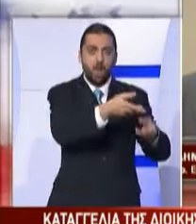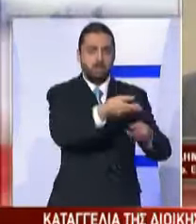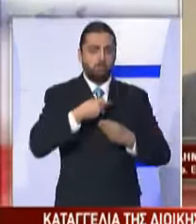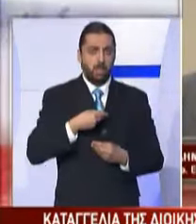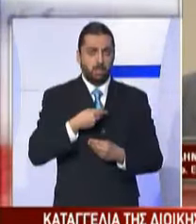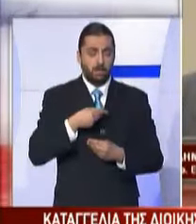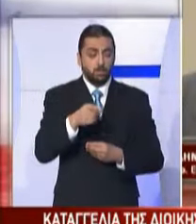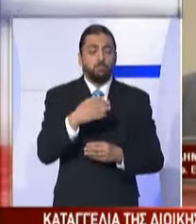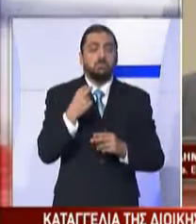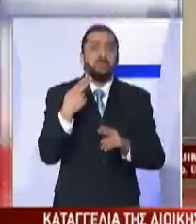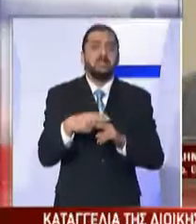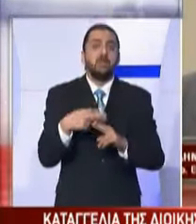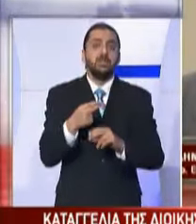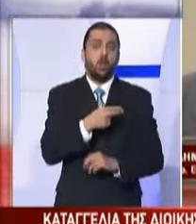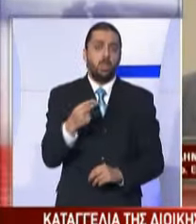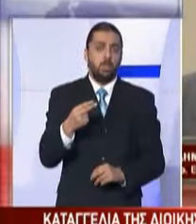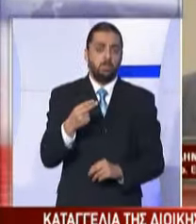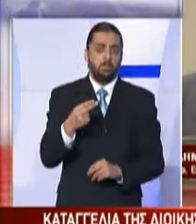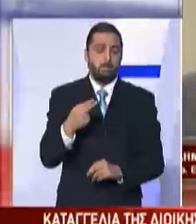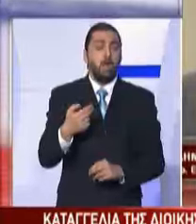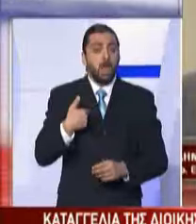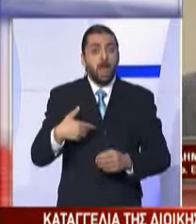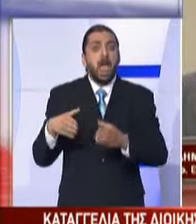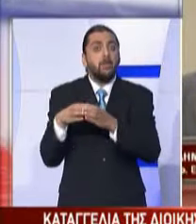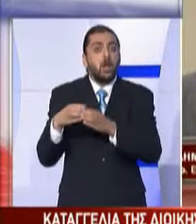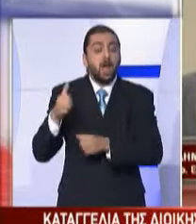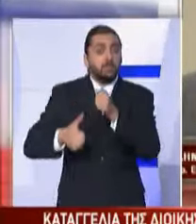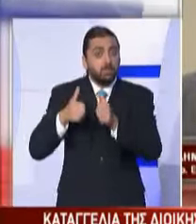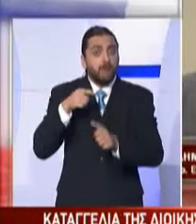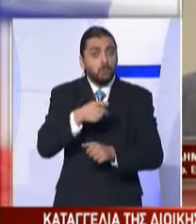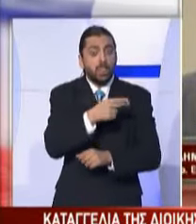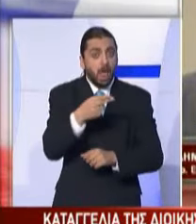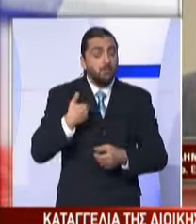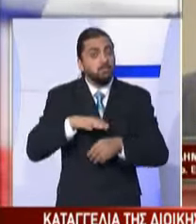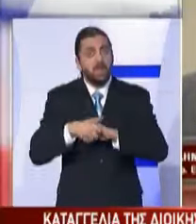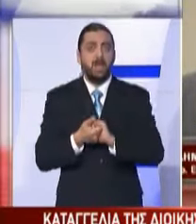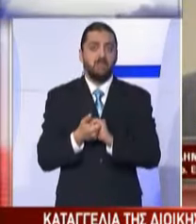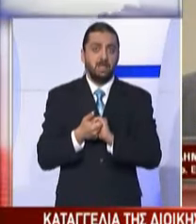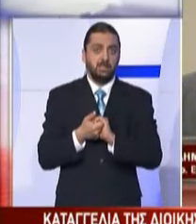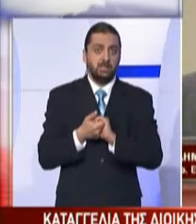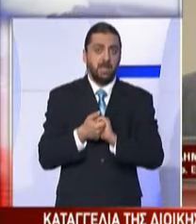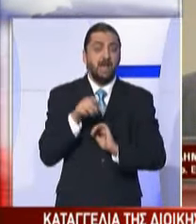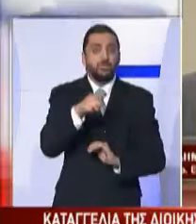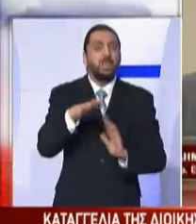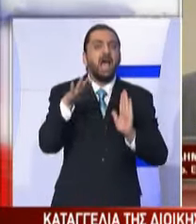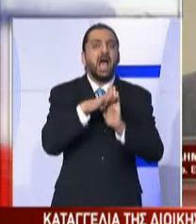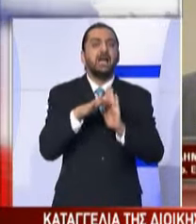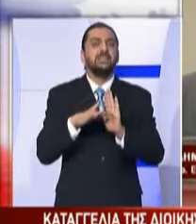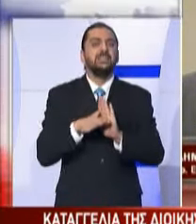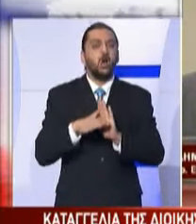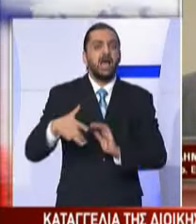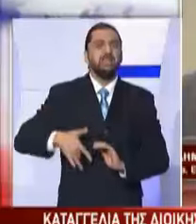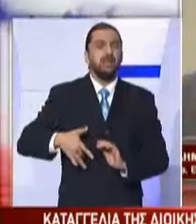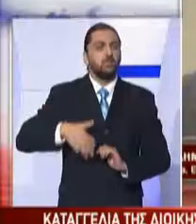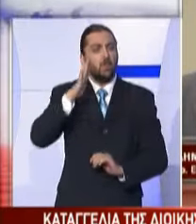θέμα. Μας ενδιαφέρει άμεσα ως Επιτροπή. Είναι ένας ευαίσθητος τομέας και η κατηγορία των νεφροπαθών